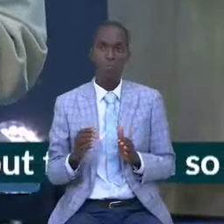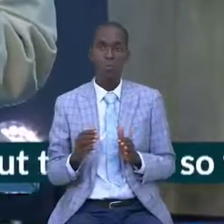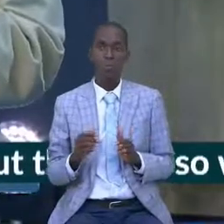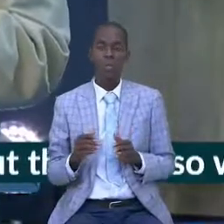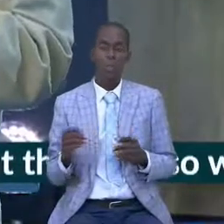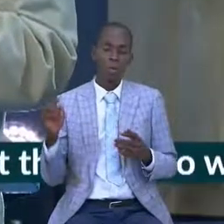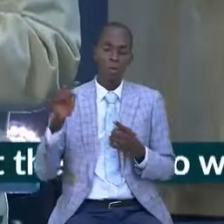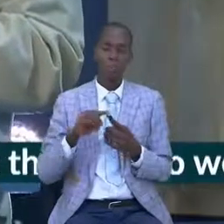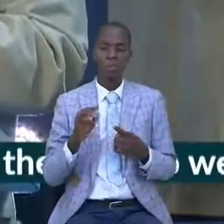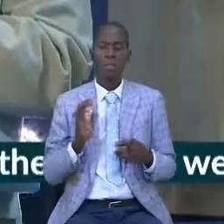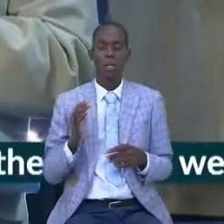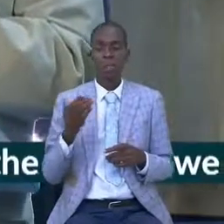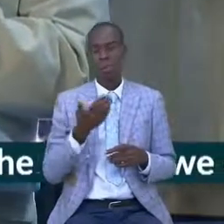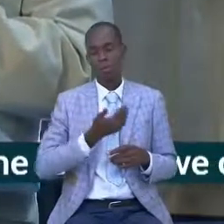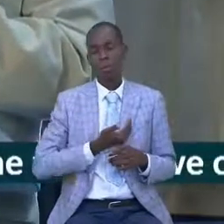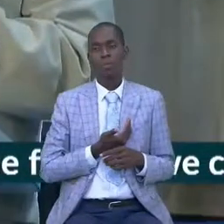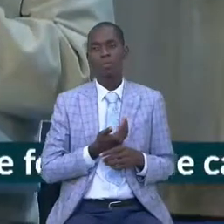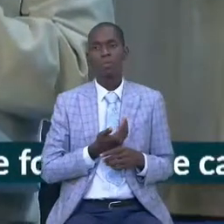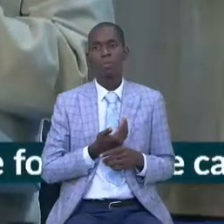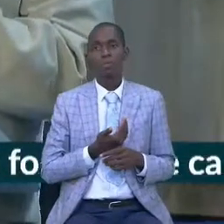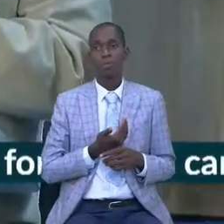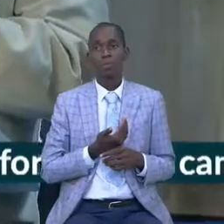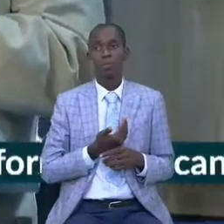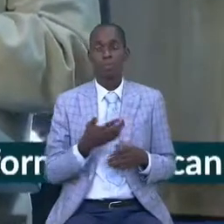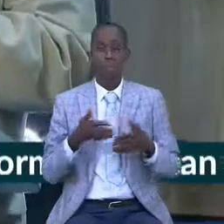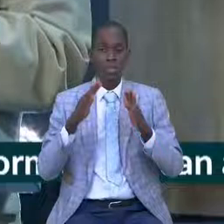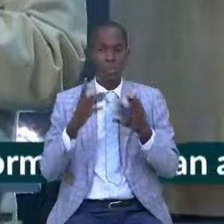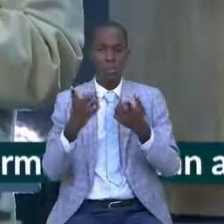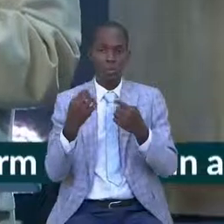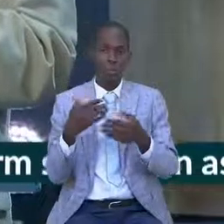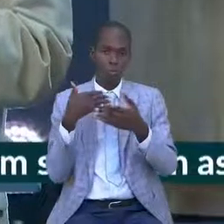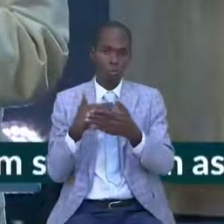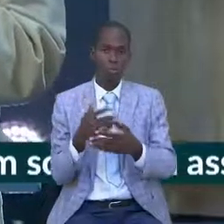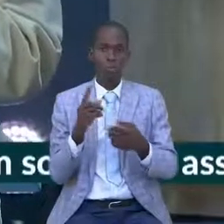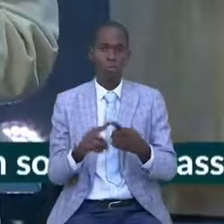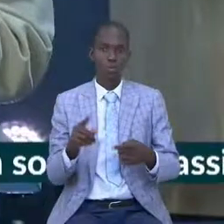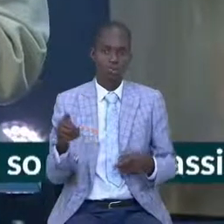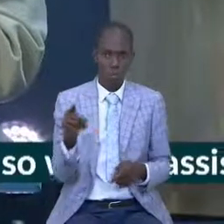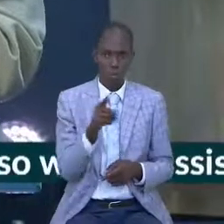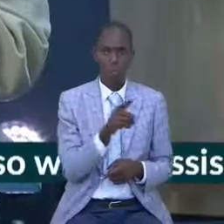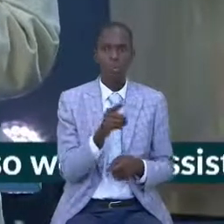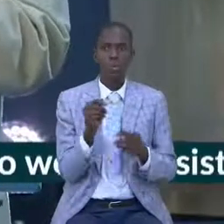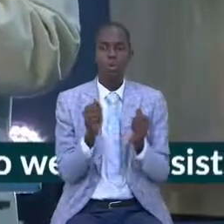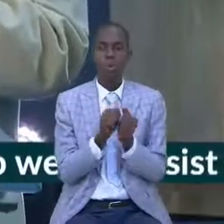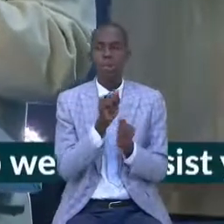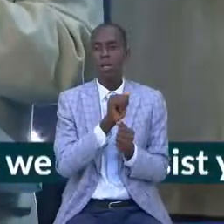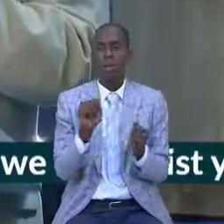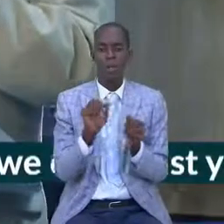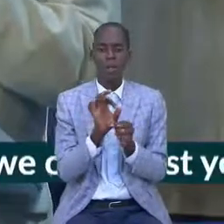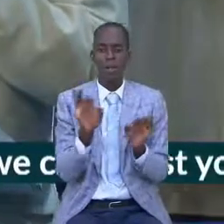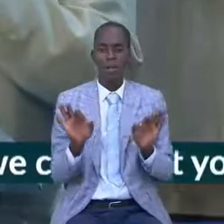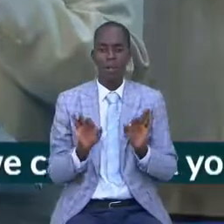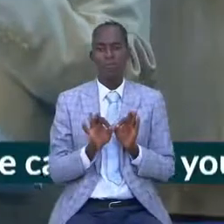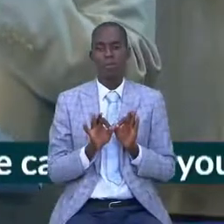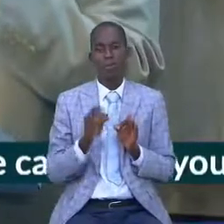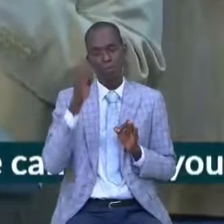Toujours debout, jusqu'à ce que un conseiller vous aborde et vous donne une